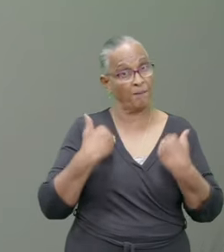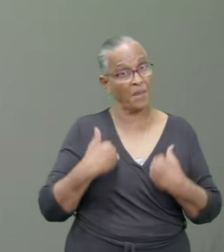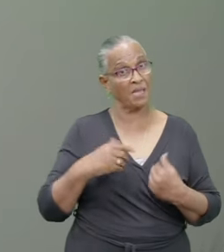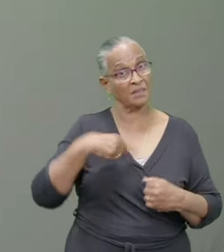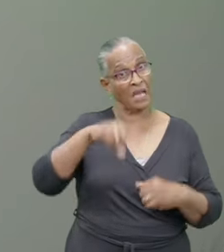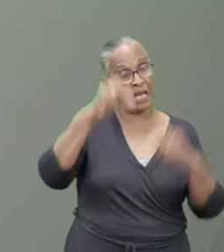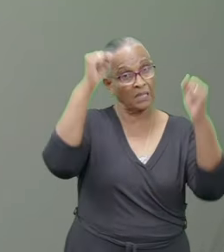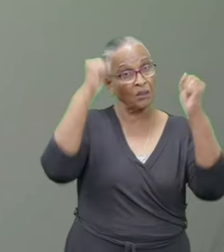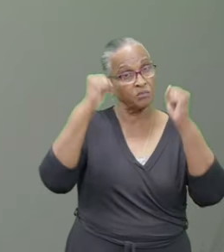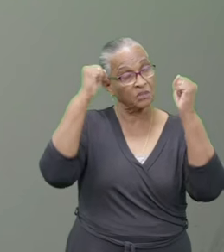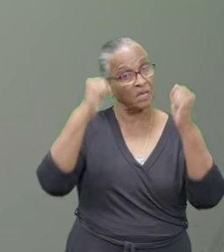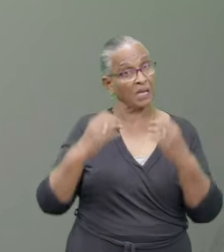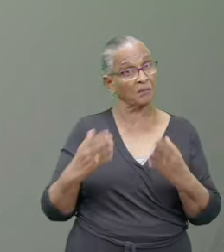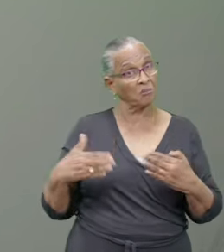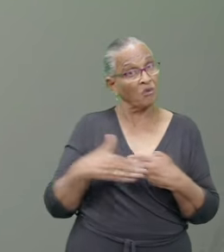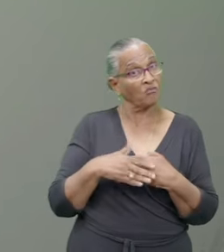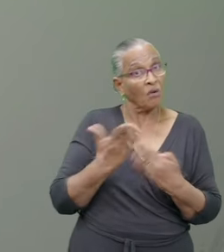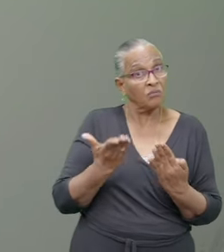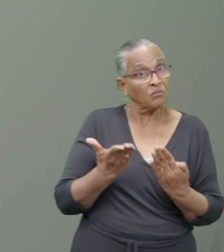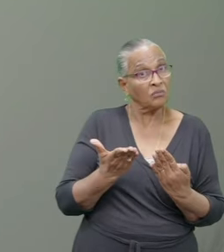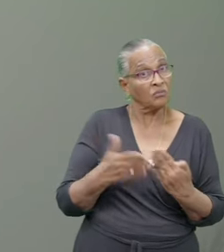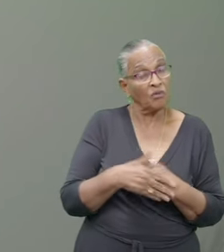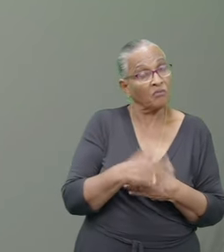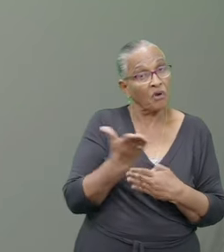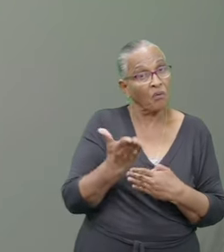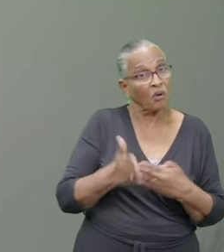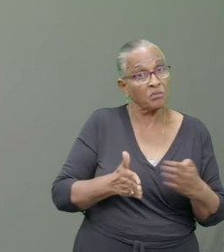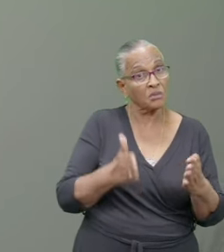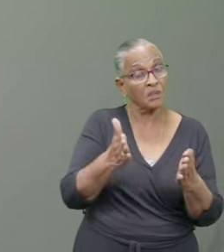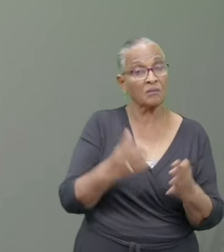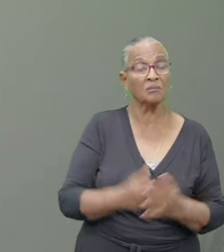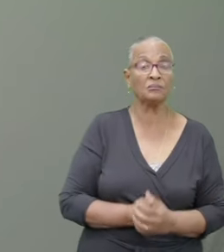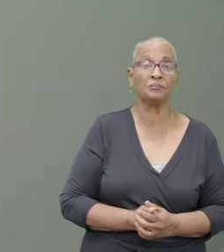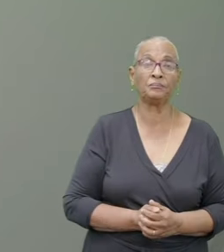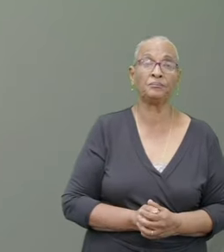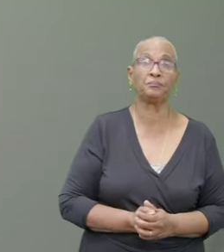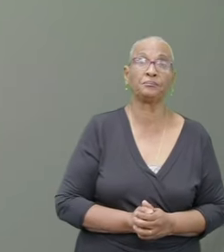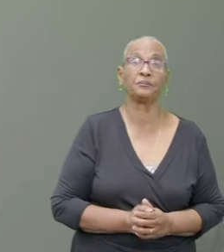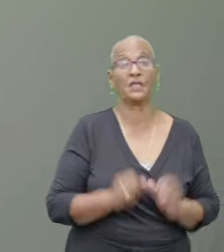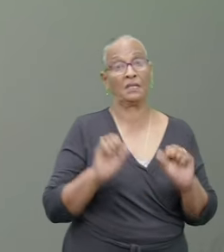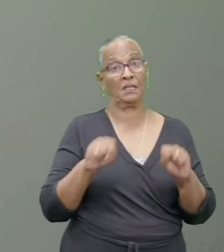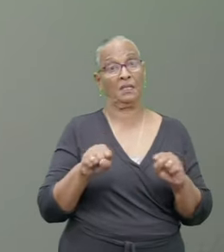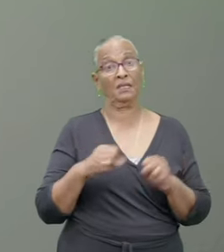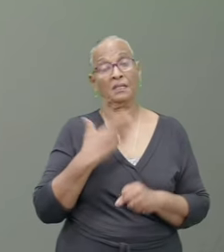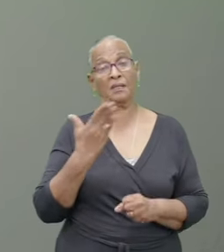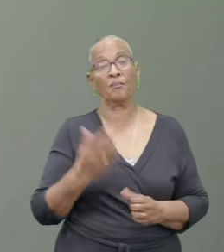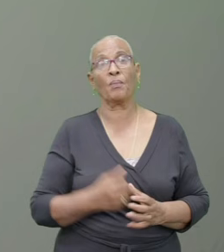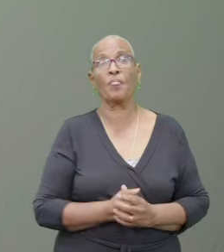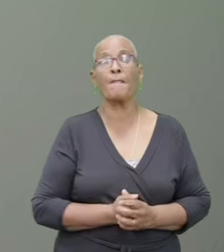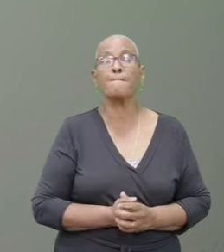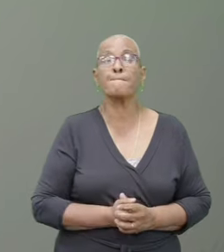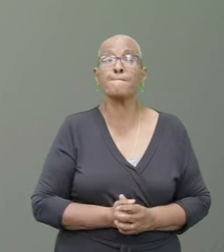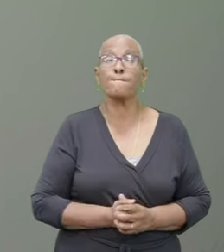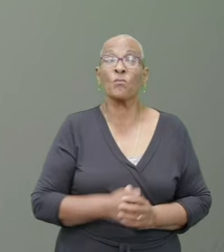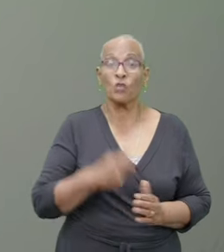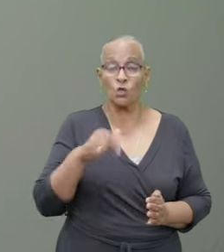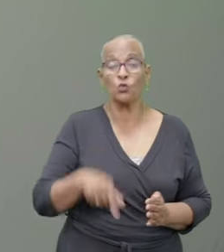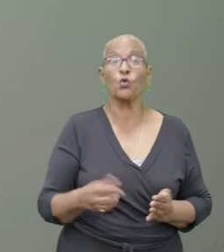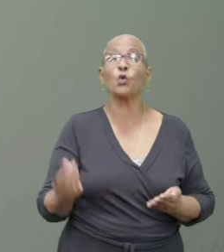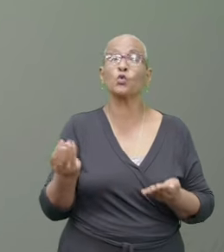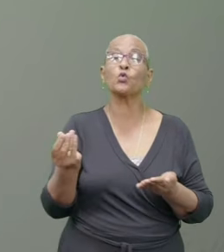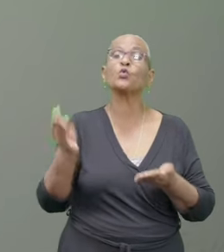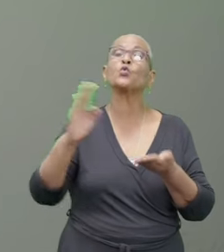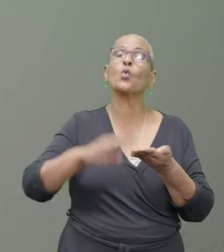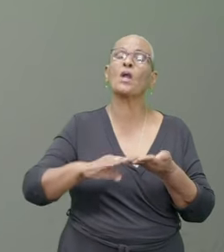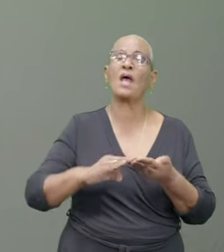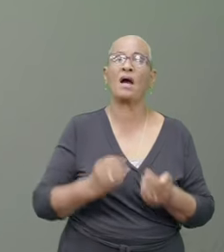misschien, mevrouw Botsen, dan krijgt u het, ja, zeker. De toelage nu is wederom een toelage, ja,